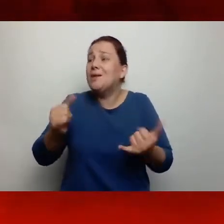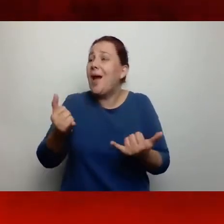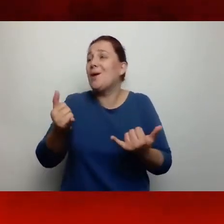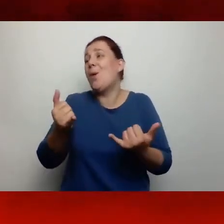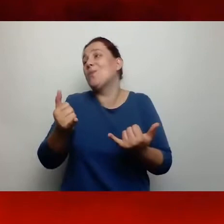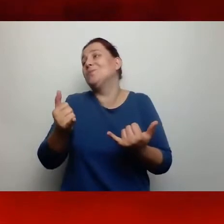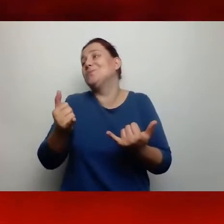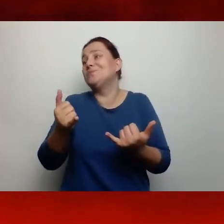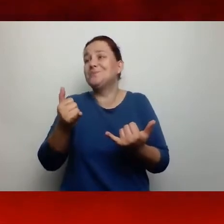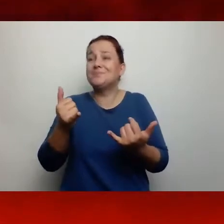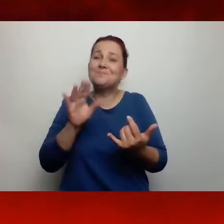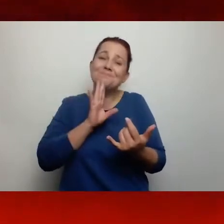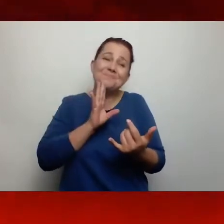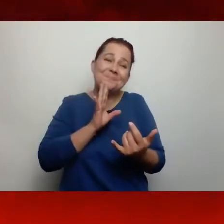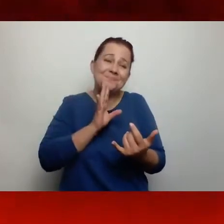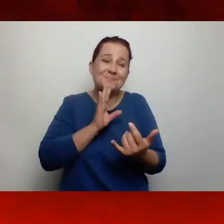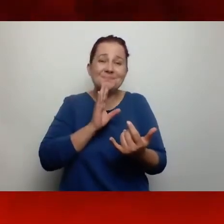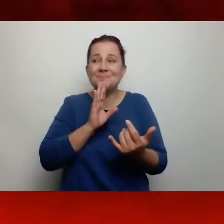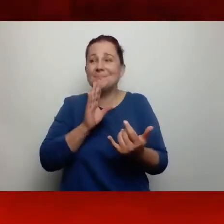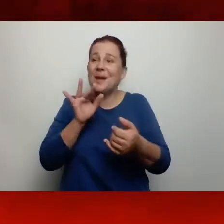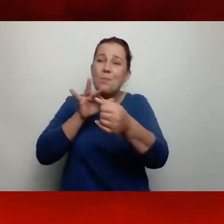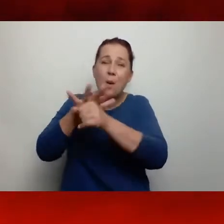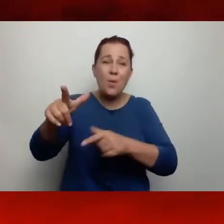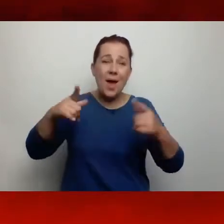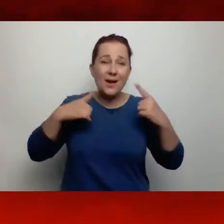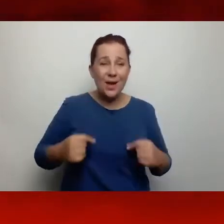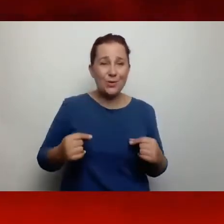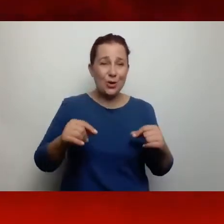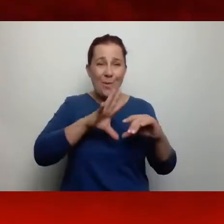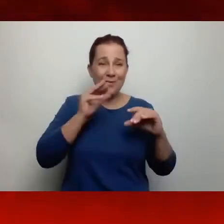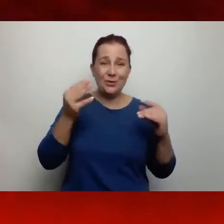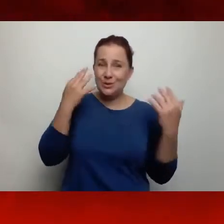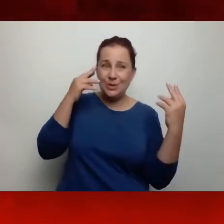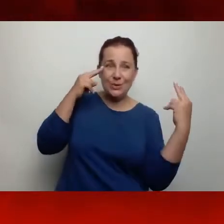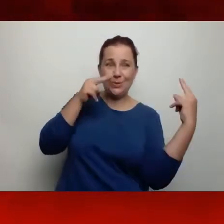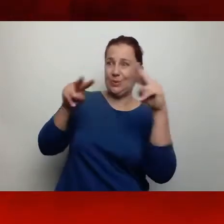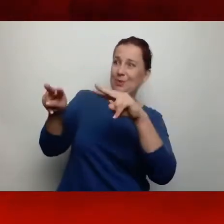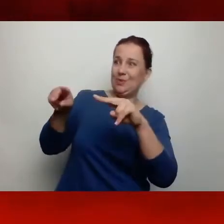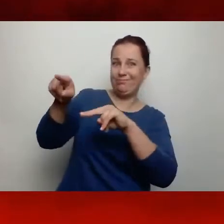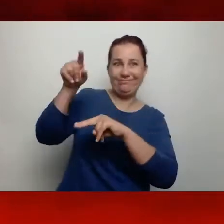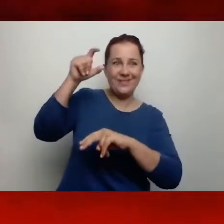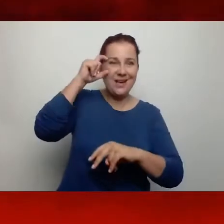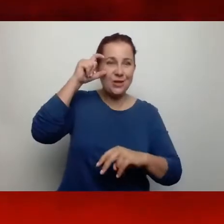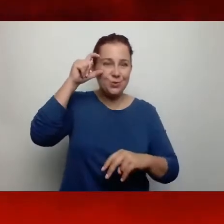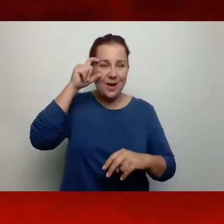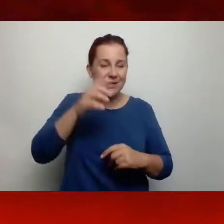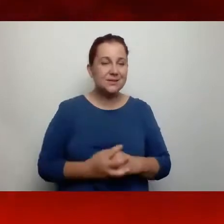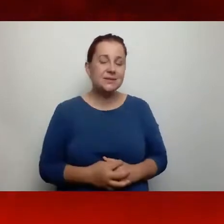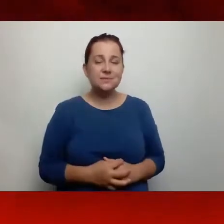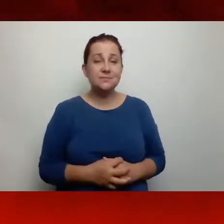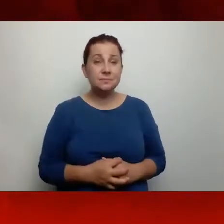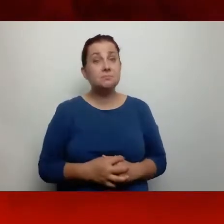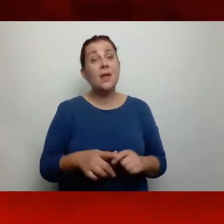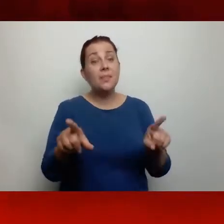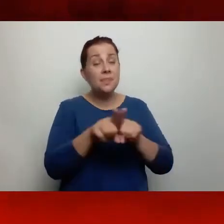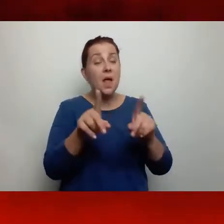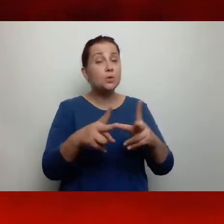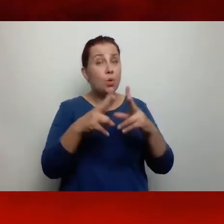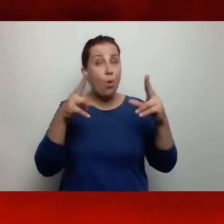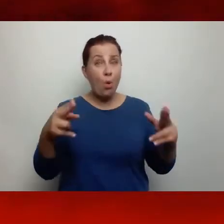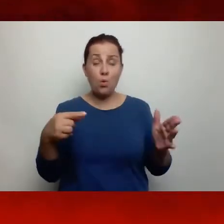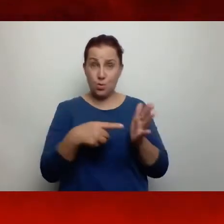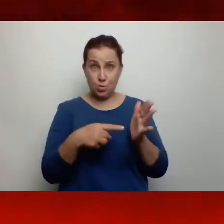spędów, różnych inicjatyw, ale mimo wszystko podczas tego okresu